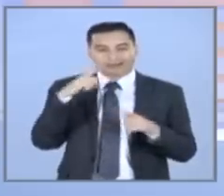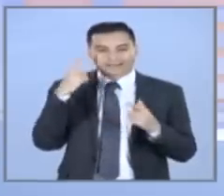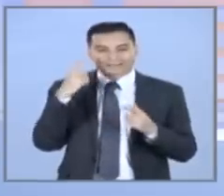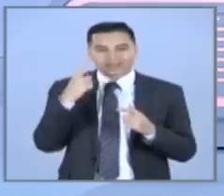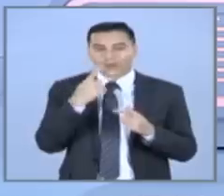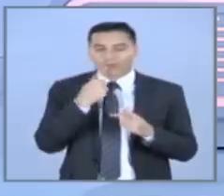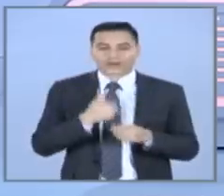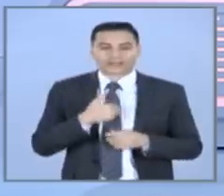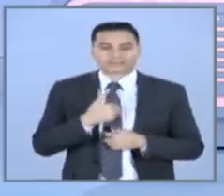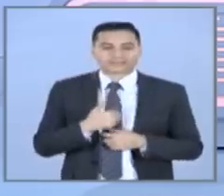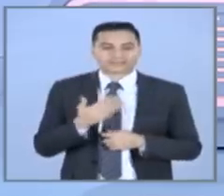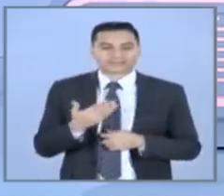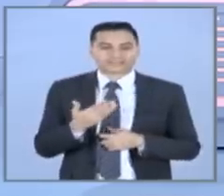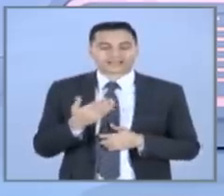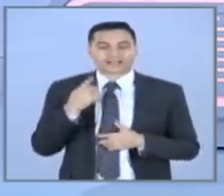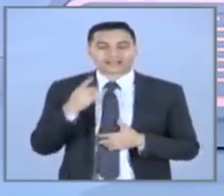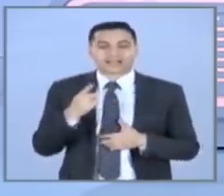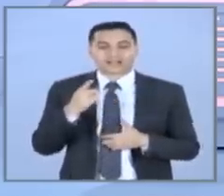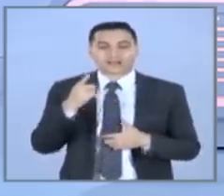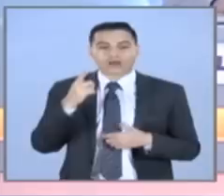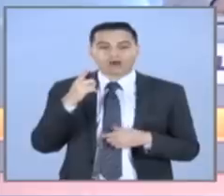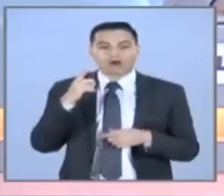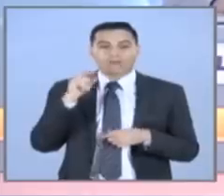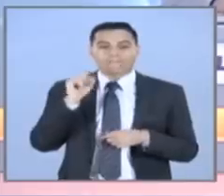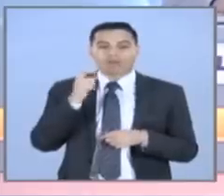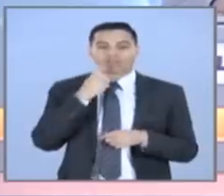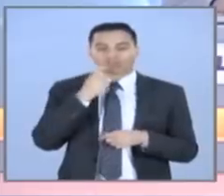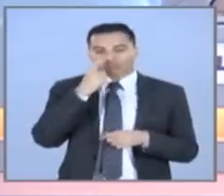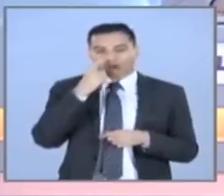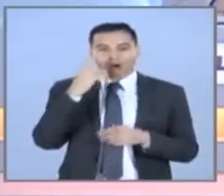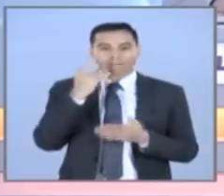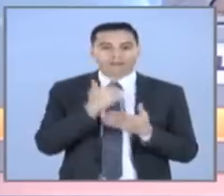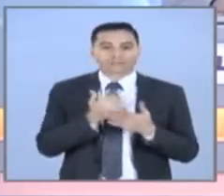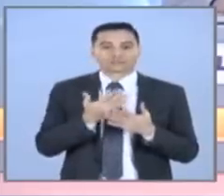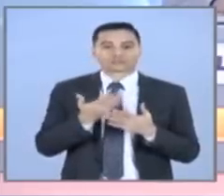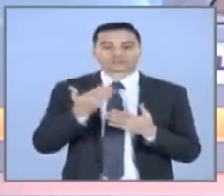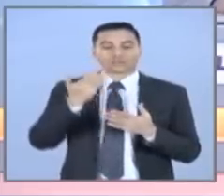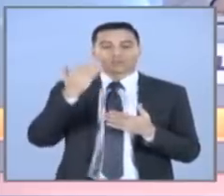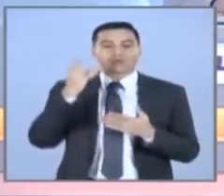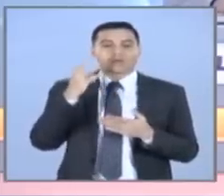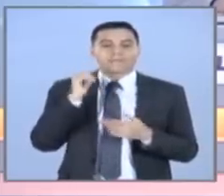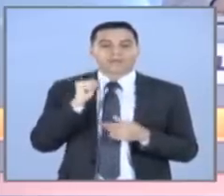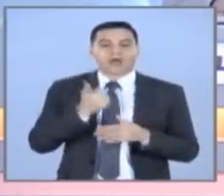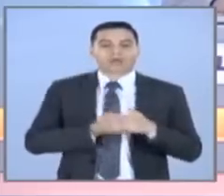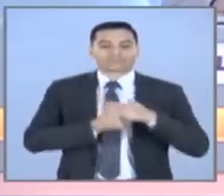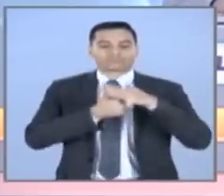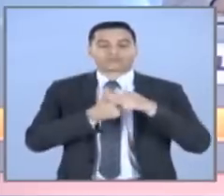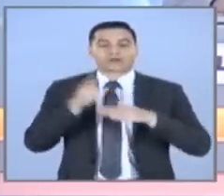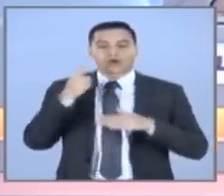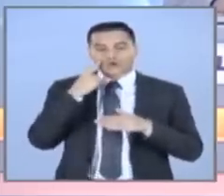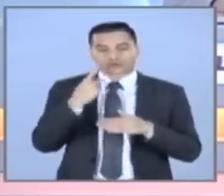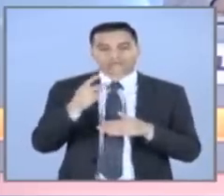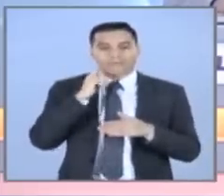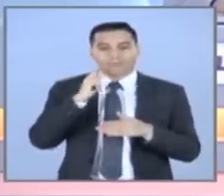يخلي حضرتك احكي لي بقى يا دكتور فيكتور الحقيقه ده كان ترشيح من نقابه اطباء الغربيه كل سنه النقابات الفرعيه بترشح الطبيب المثالي